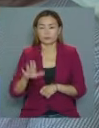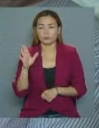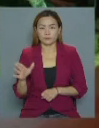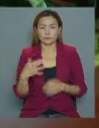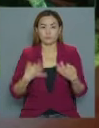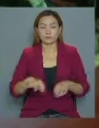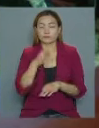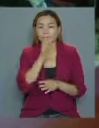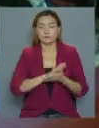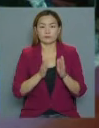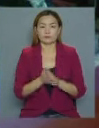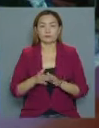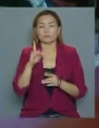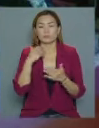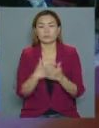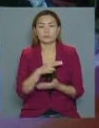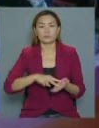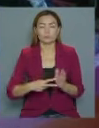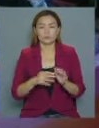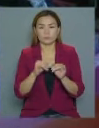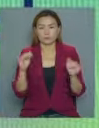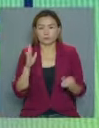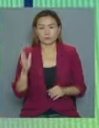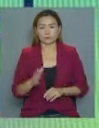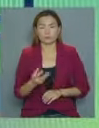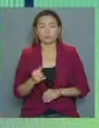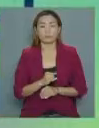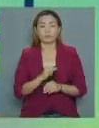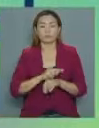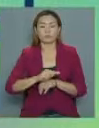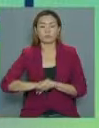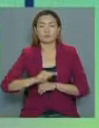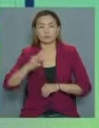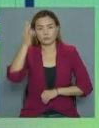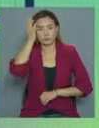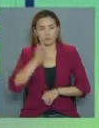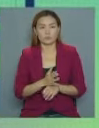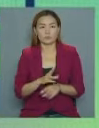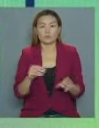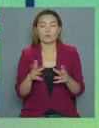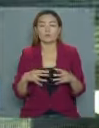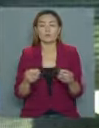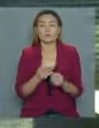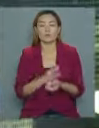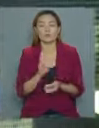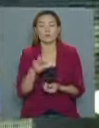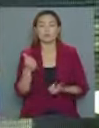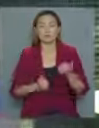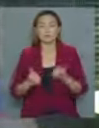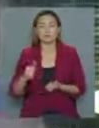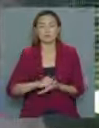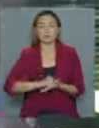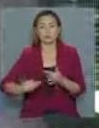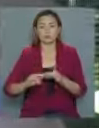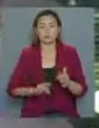бос уақытты ұйымдастырудың жаңа түрлерін дамыту және тарату. Еске сала кетейік, мерейлі отбасы ұлттық байқауына